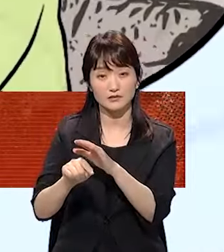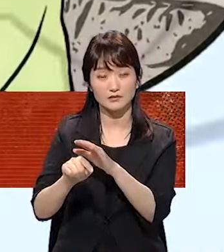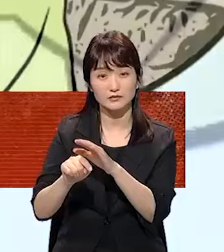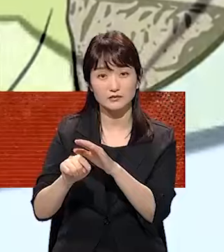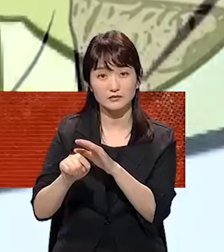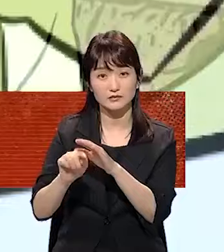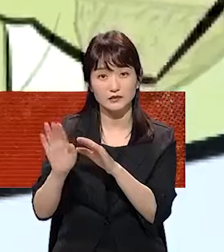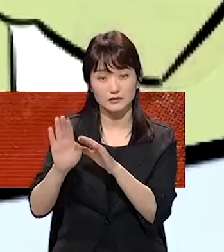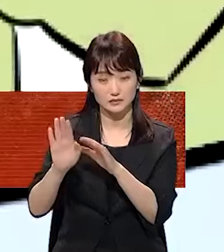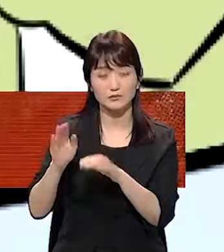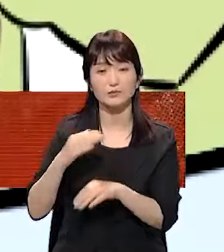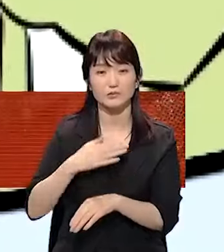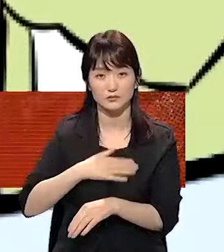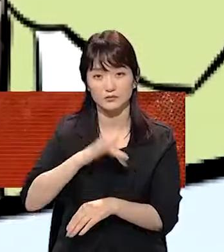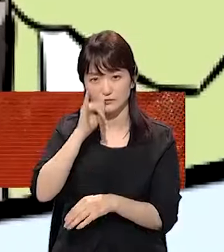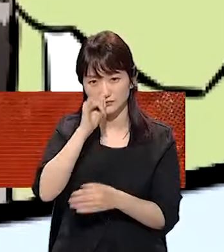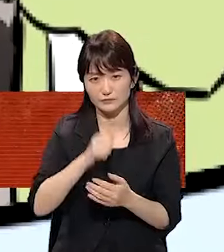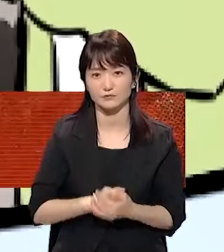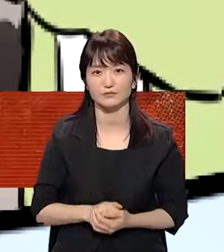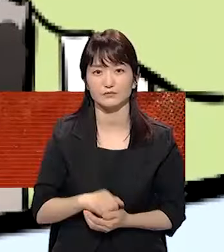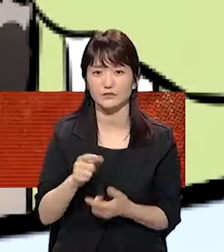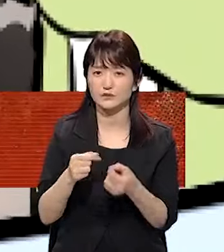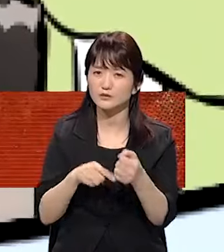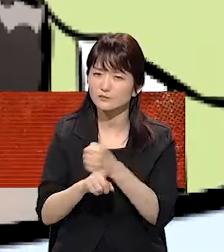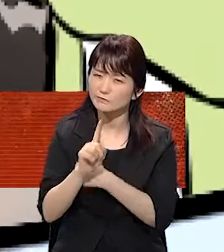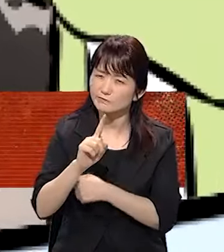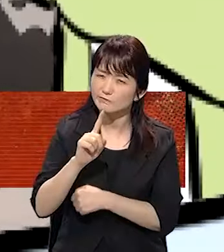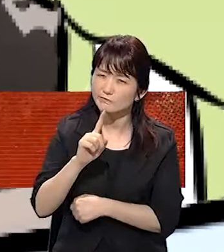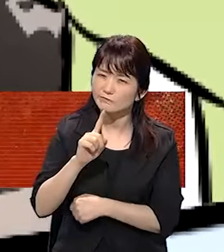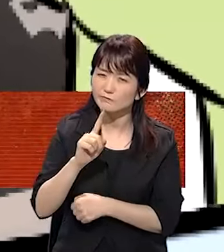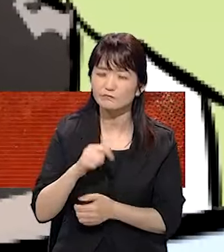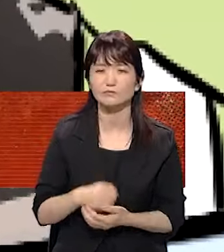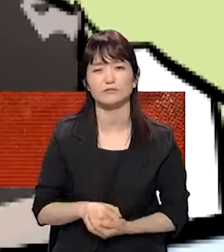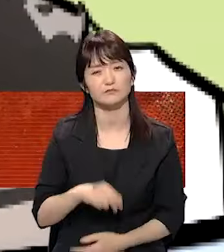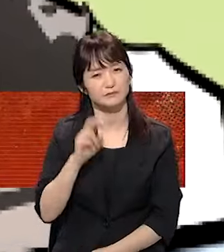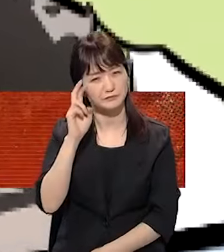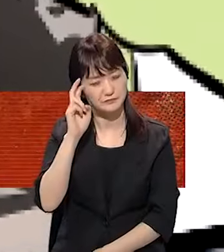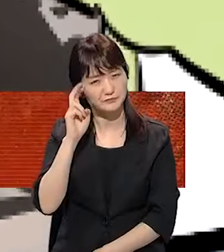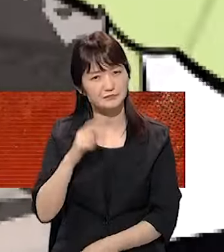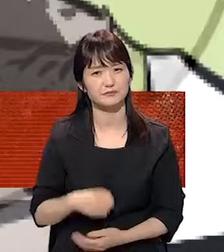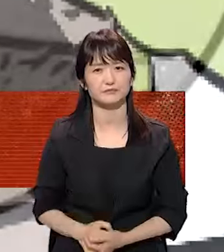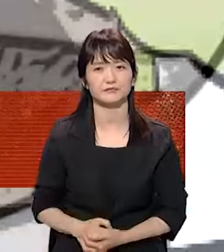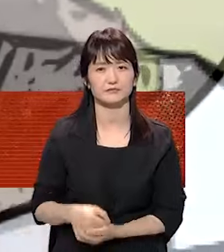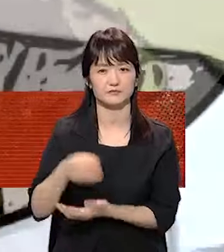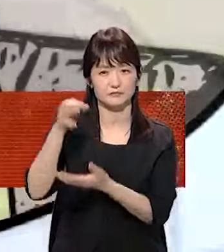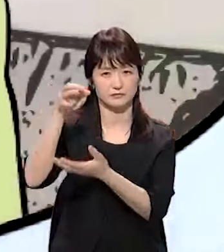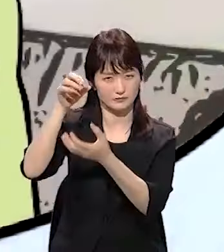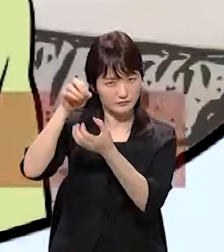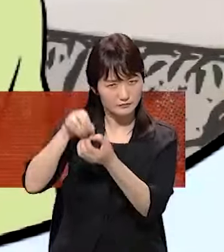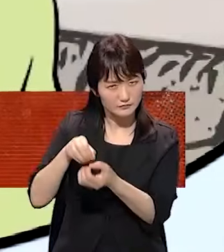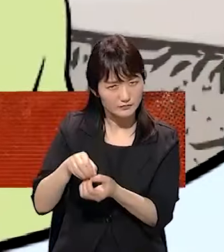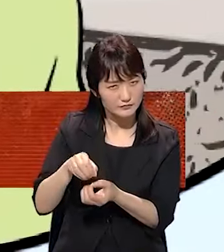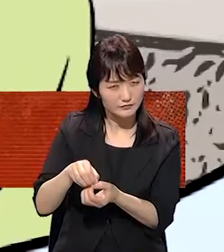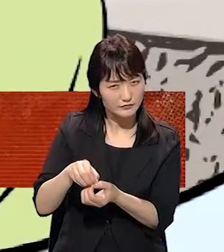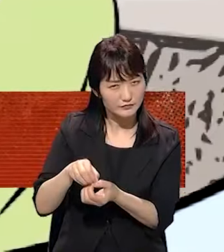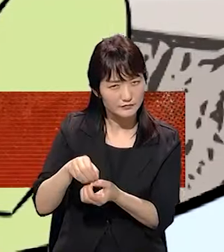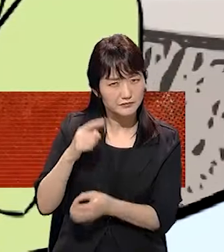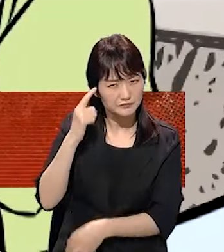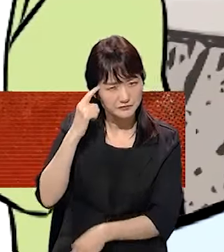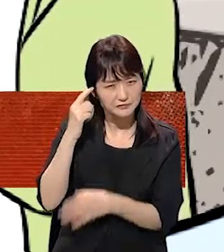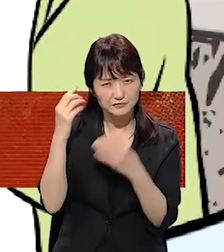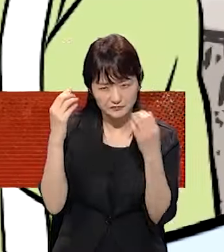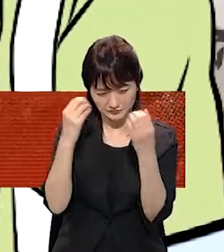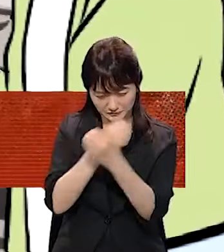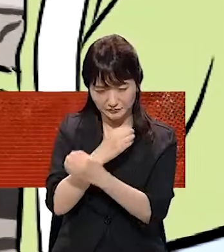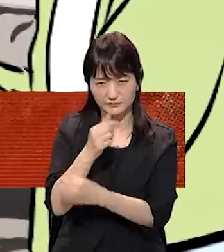주장을 펼쳤다고 합니다 외삼촌이 이러는 이유를 추측해 봤는데요 아무래도 사연자가 재산 상속을 노린다는 오해를 하고 있는 것